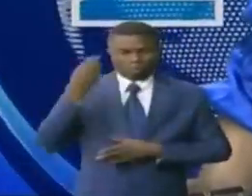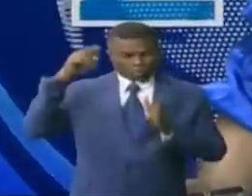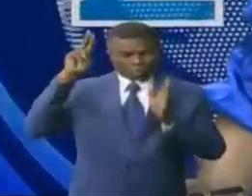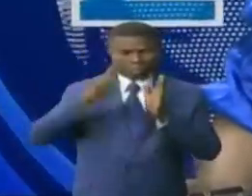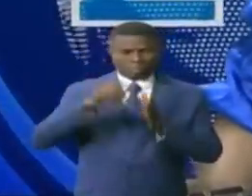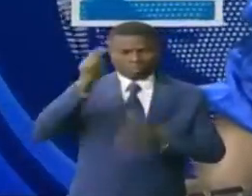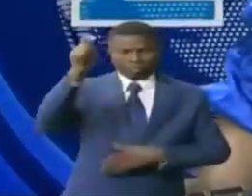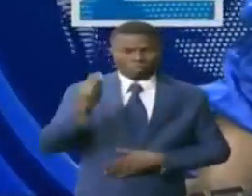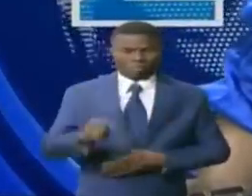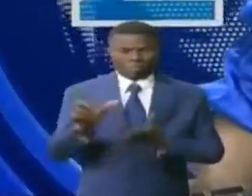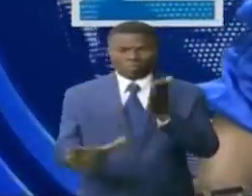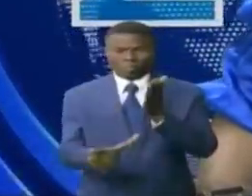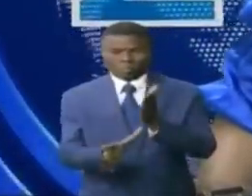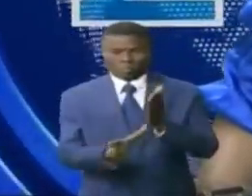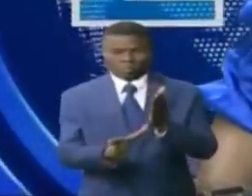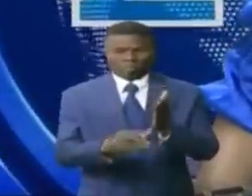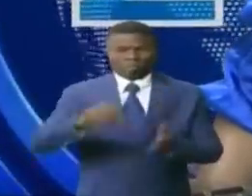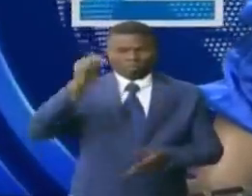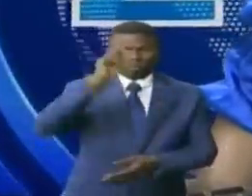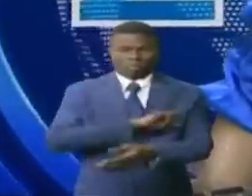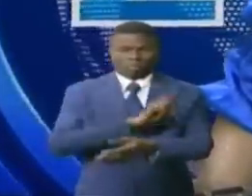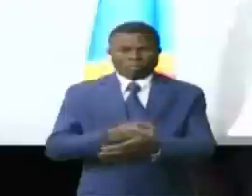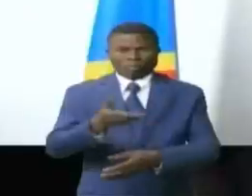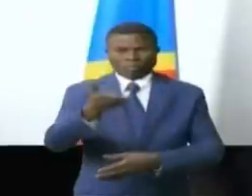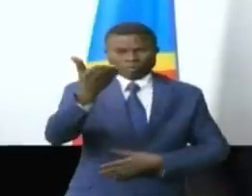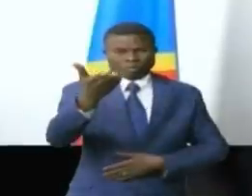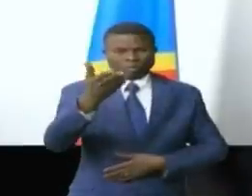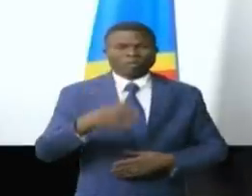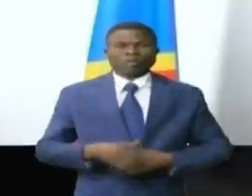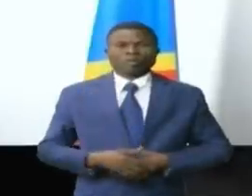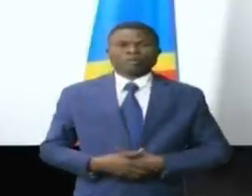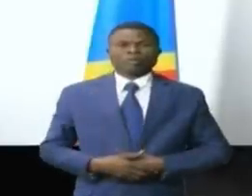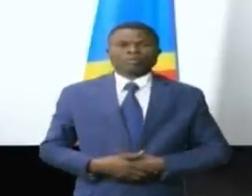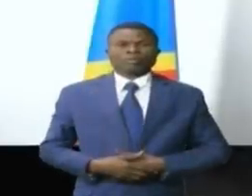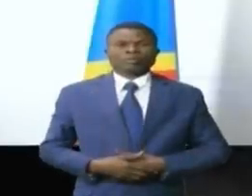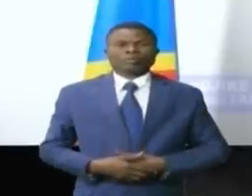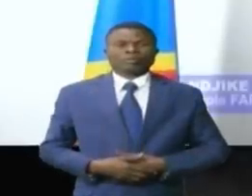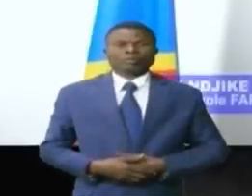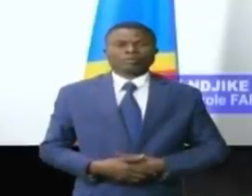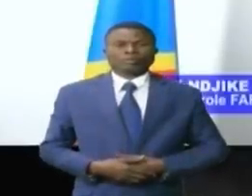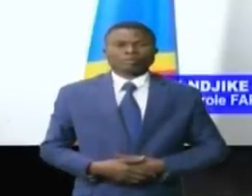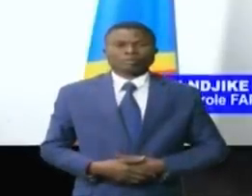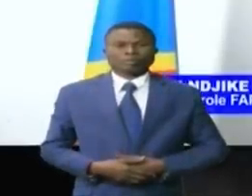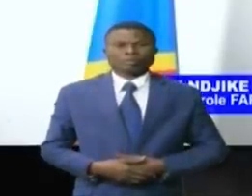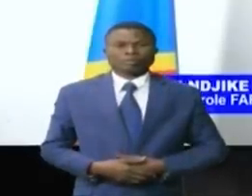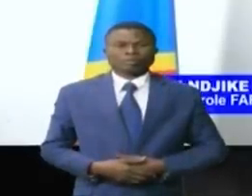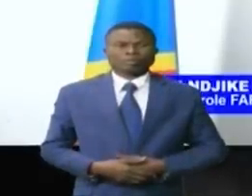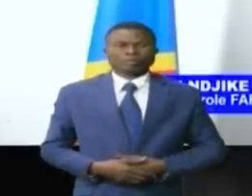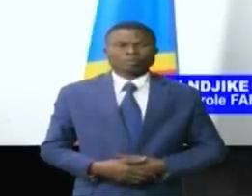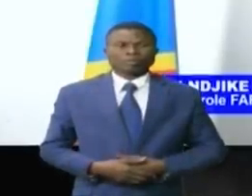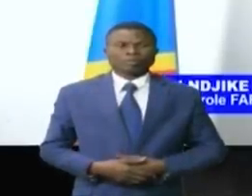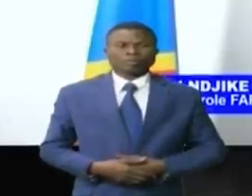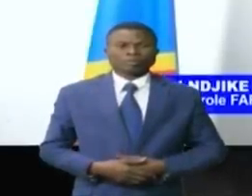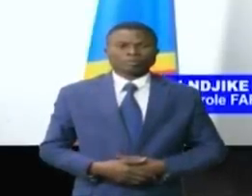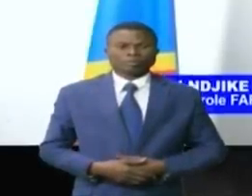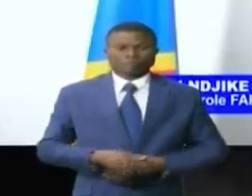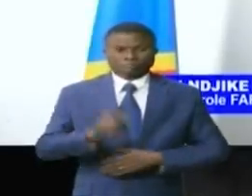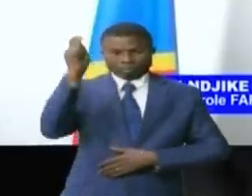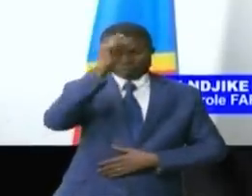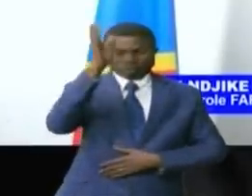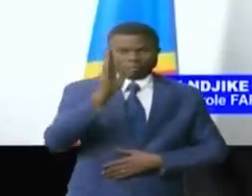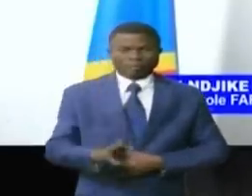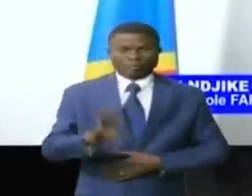gouverneur militaire intérimaire du Nord-Kivu. En violation du cessez-le-feu, les terroristes